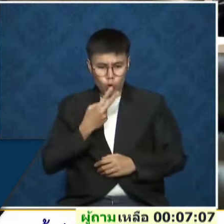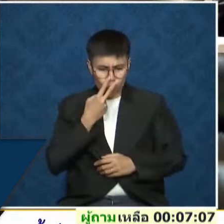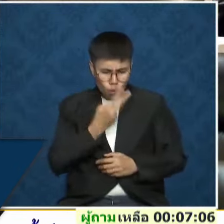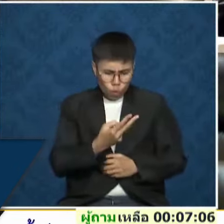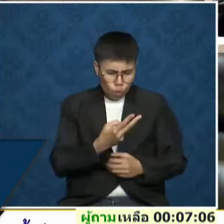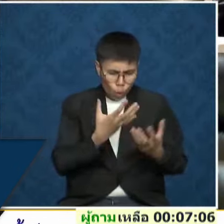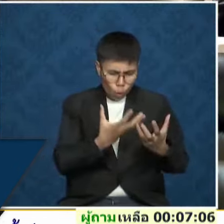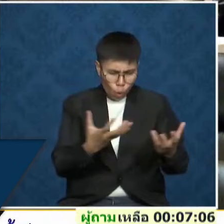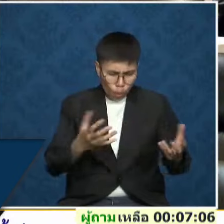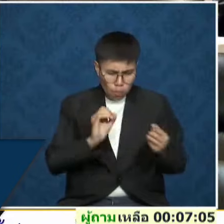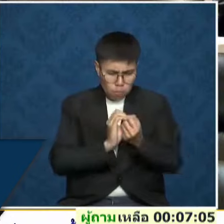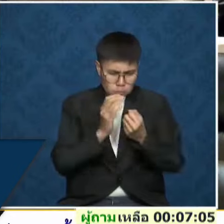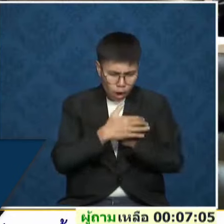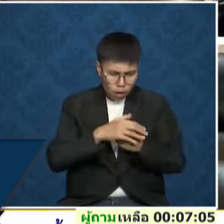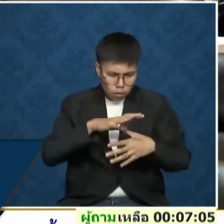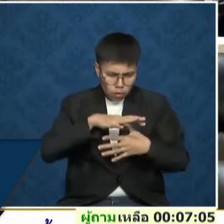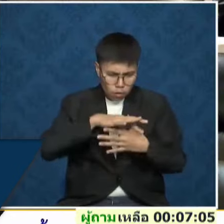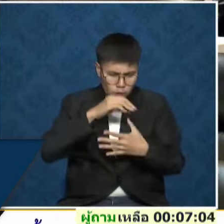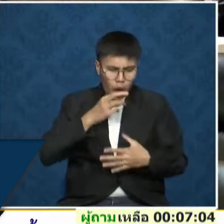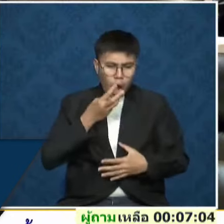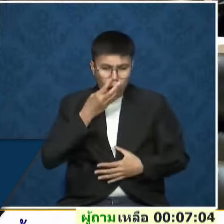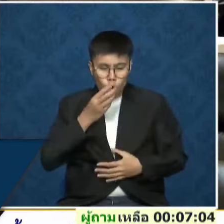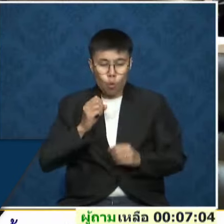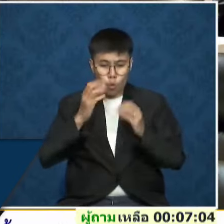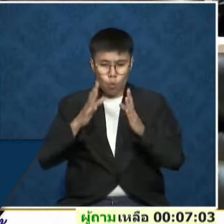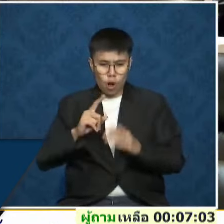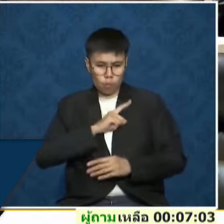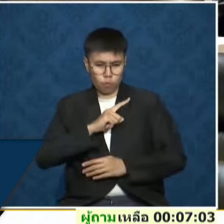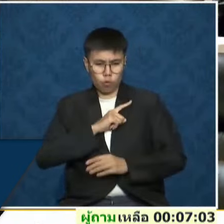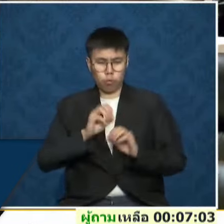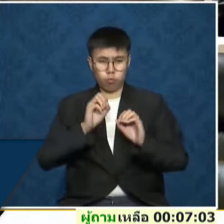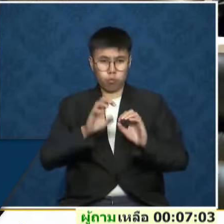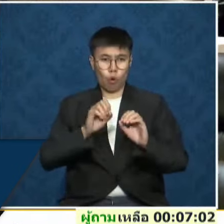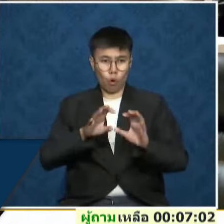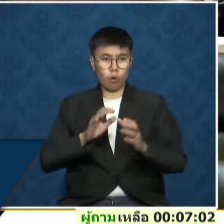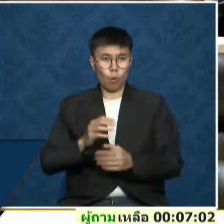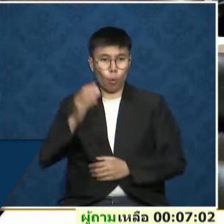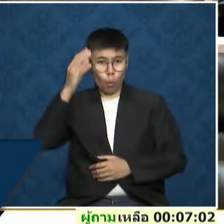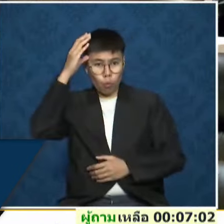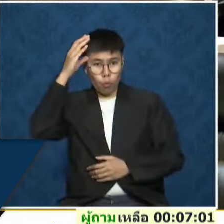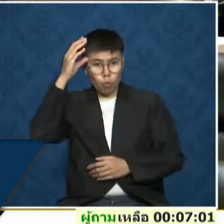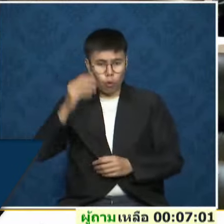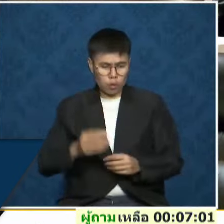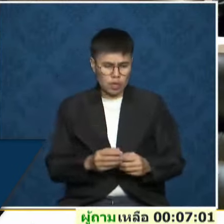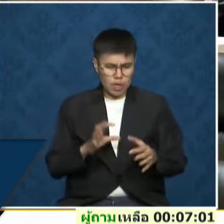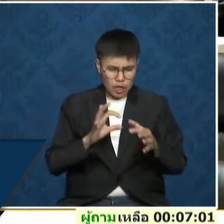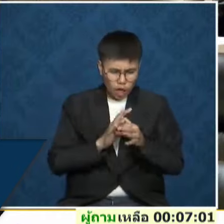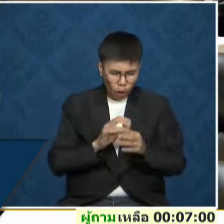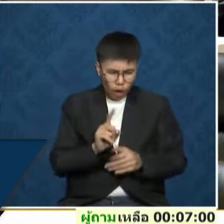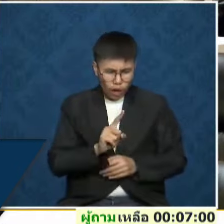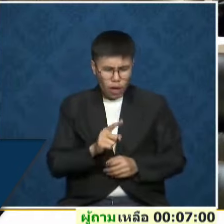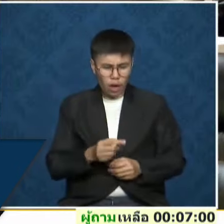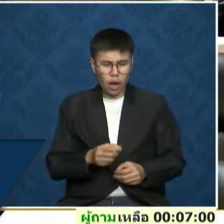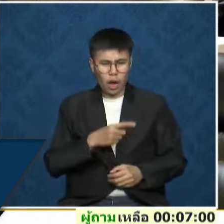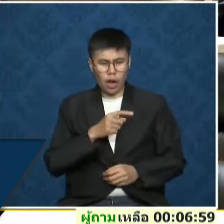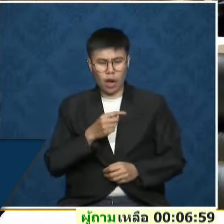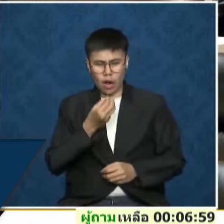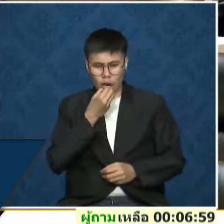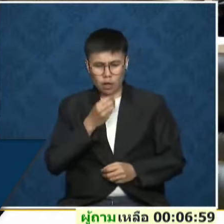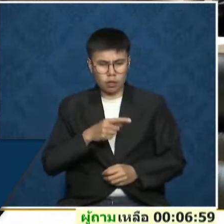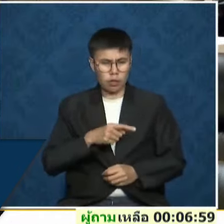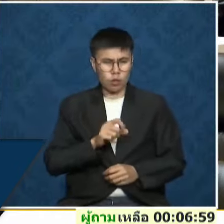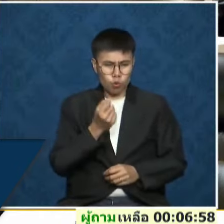างวันครูเนี่ยมีหน้าที่สอนนะคะท่านนะคะครูไม่ได้มีความรู้เรื่องวัตถุดิบอาหารกลางวันอาหารสดอาหารแห้ง